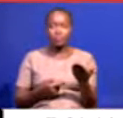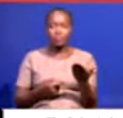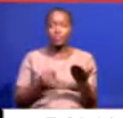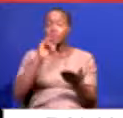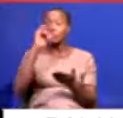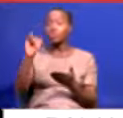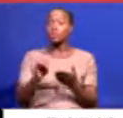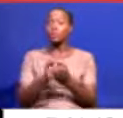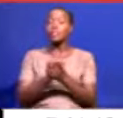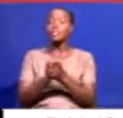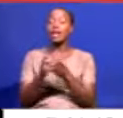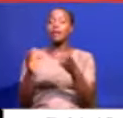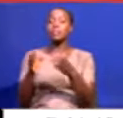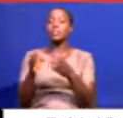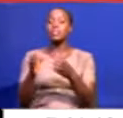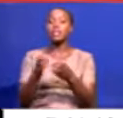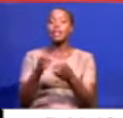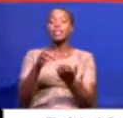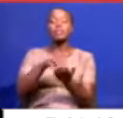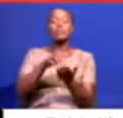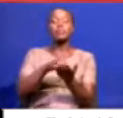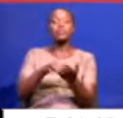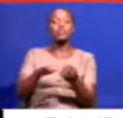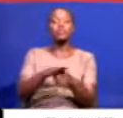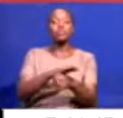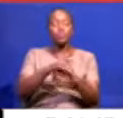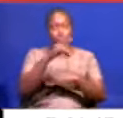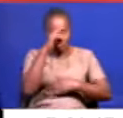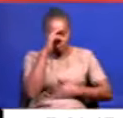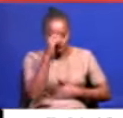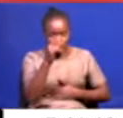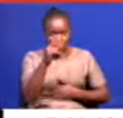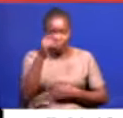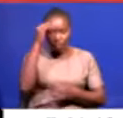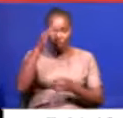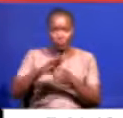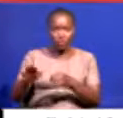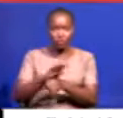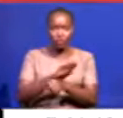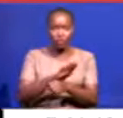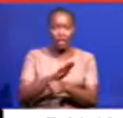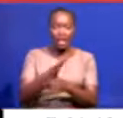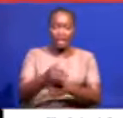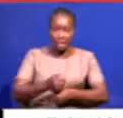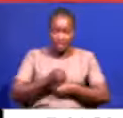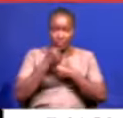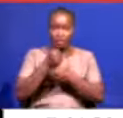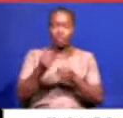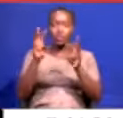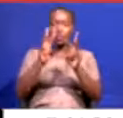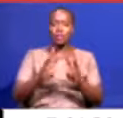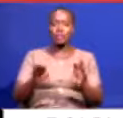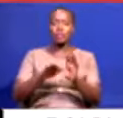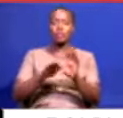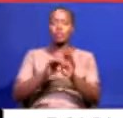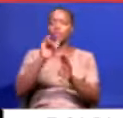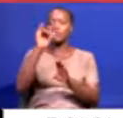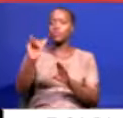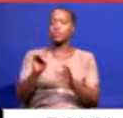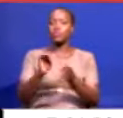Jubilee Party, those positions be filled with loyal, faithful and trustworthy members of Jubilee